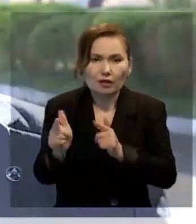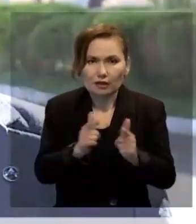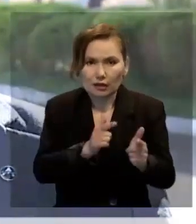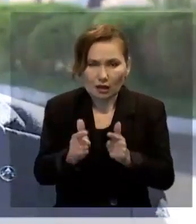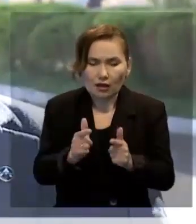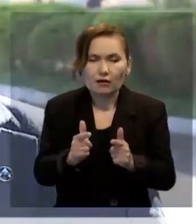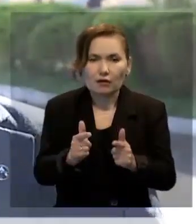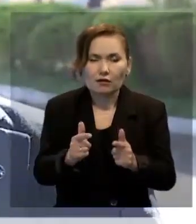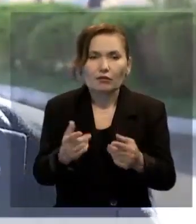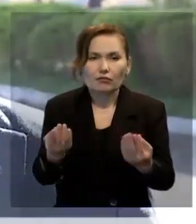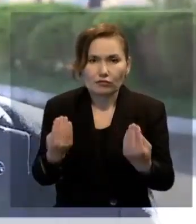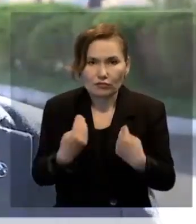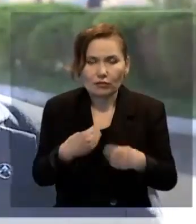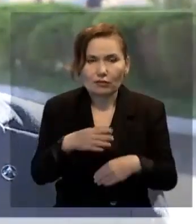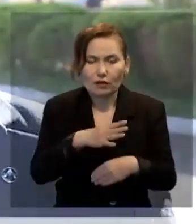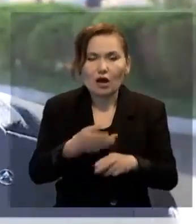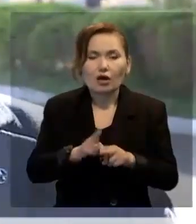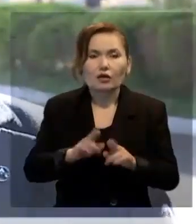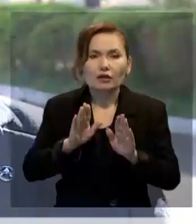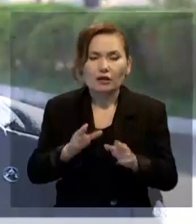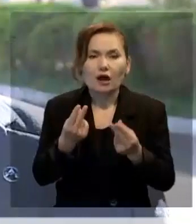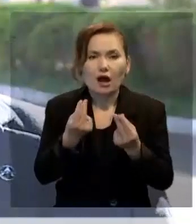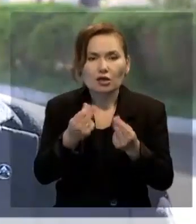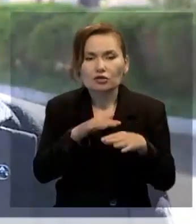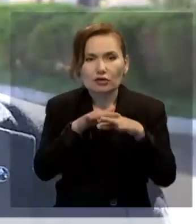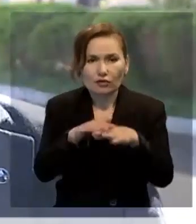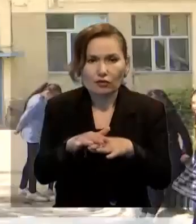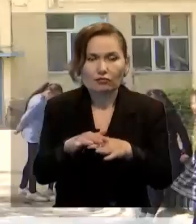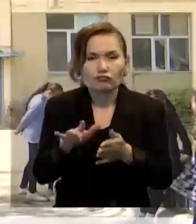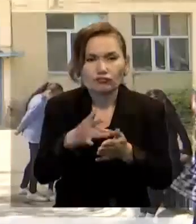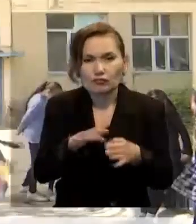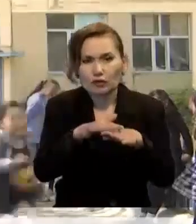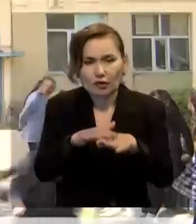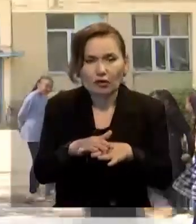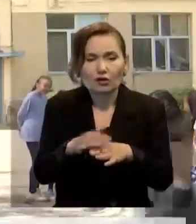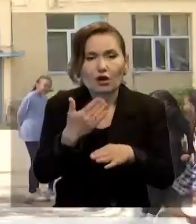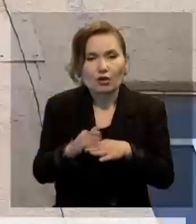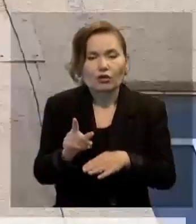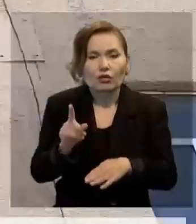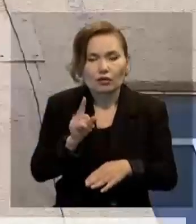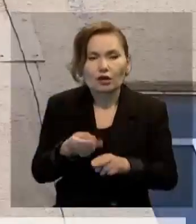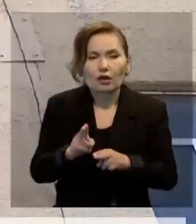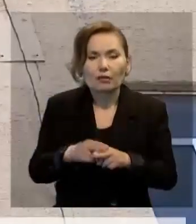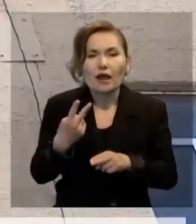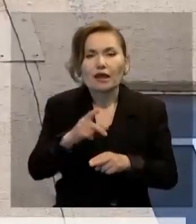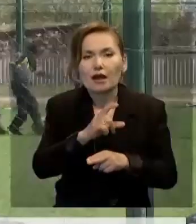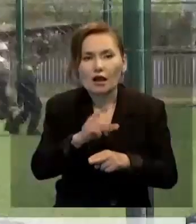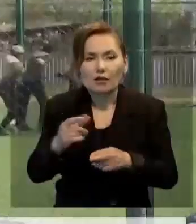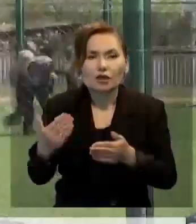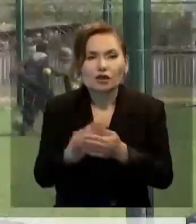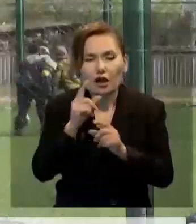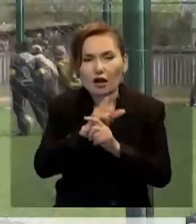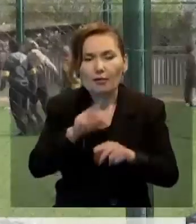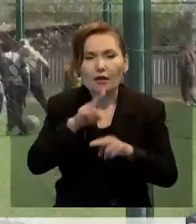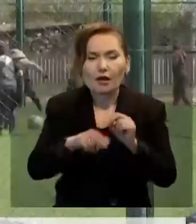қолымызда дайын, әзір. Тек қана ақша бөлінуін ғана күтіп отырмыз. Мамандардың айтуынша, екі қабатты жаңа мектеп салу үшін шамамен 1